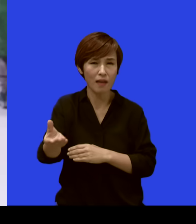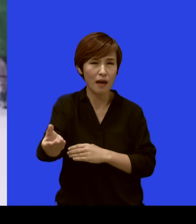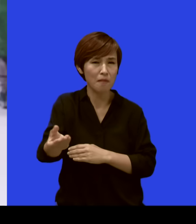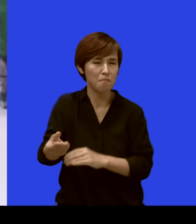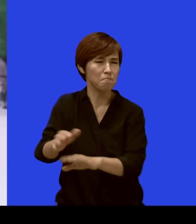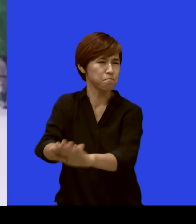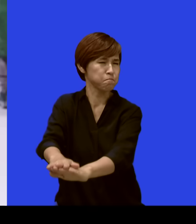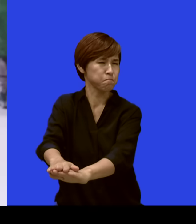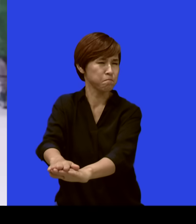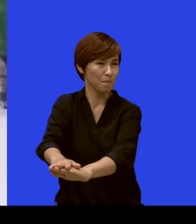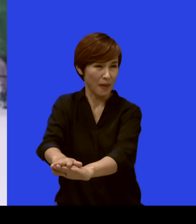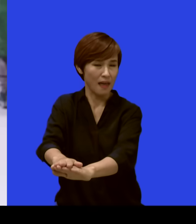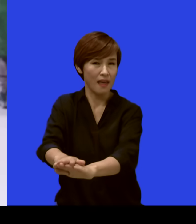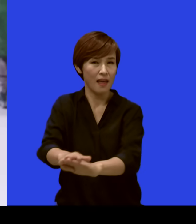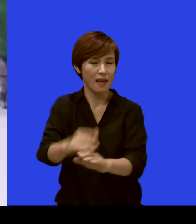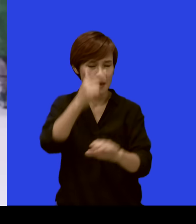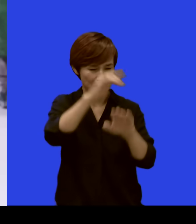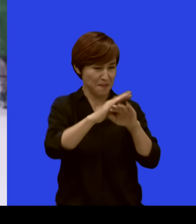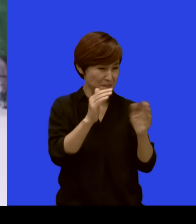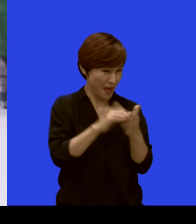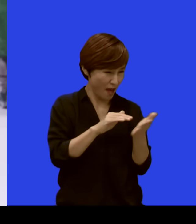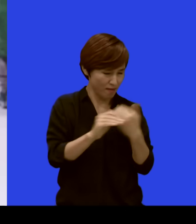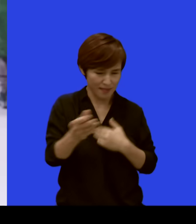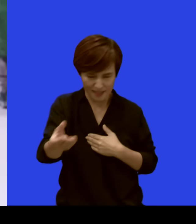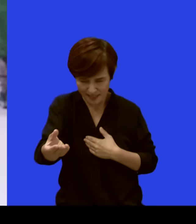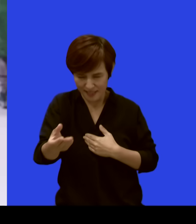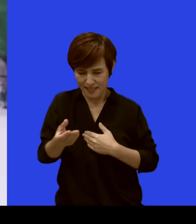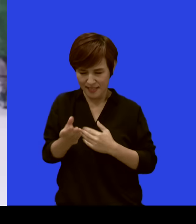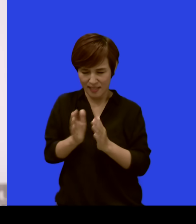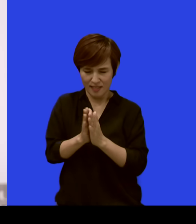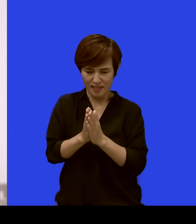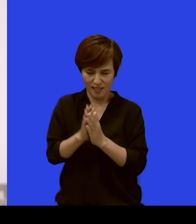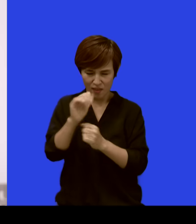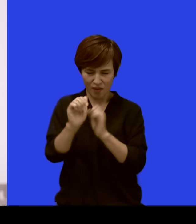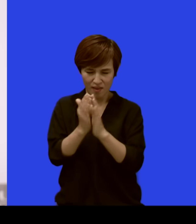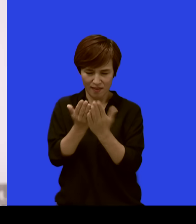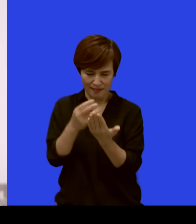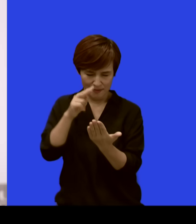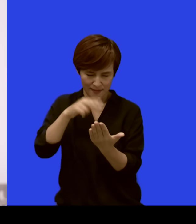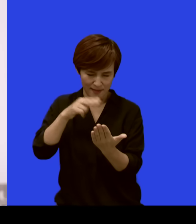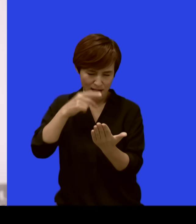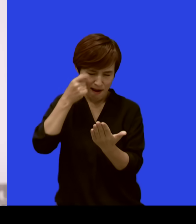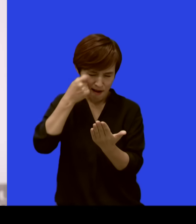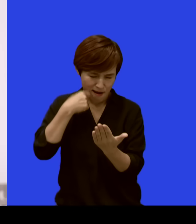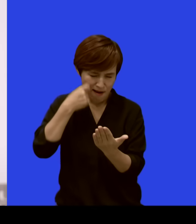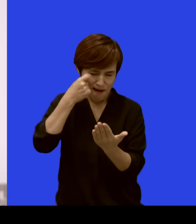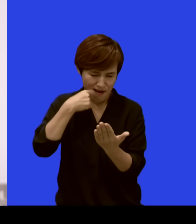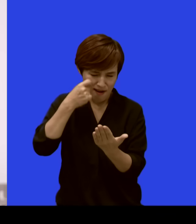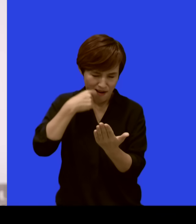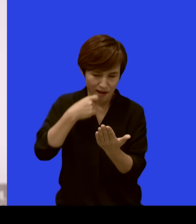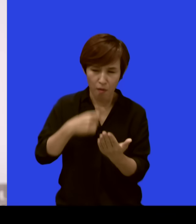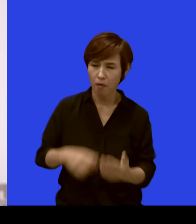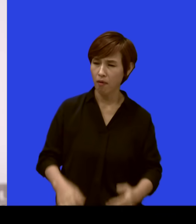그날 예배 끝나고 나서 그거 찾아서 읽으시면서 하염없이 우셨는데 그게